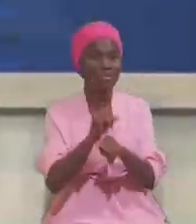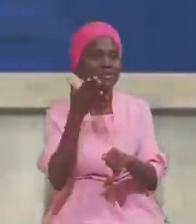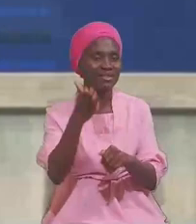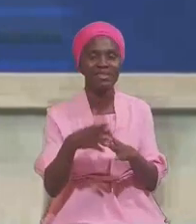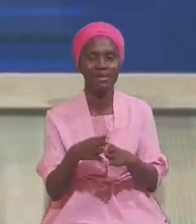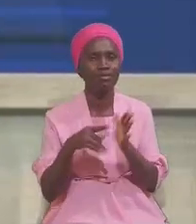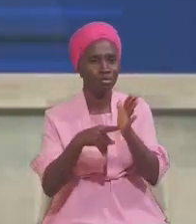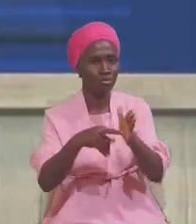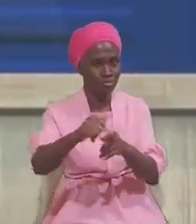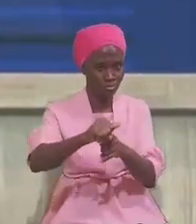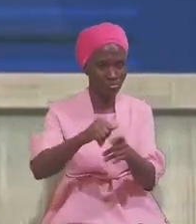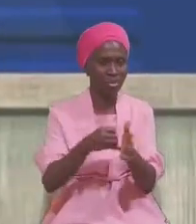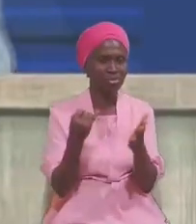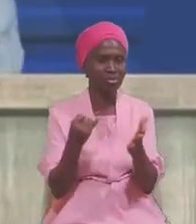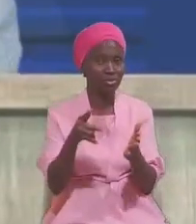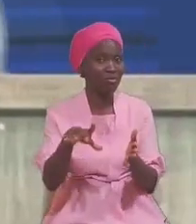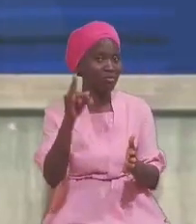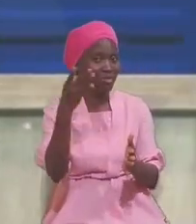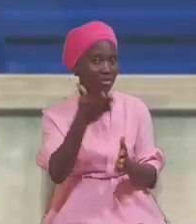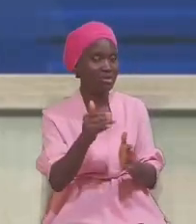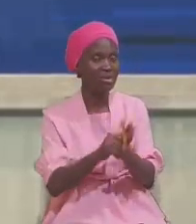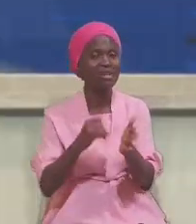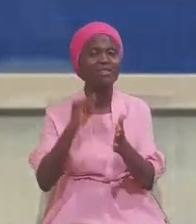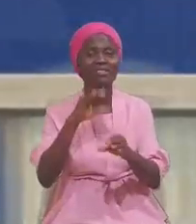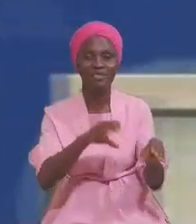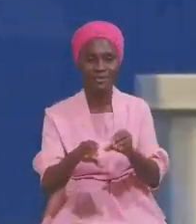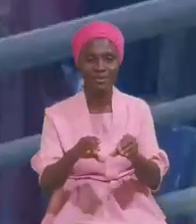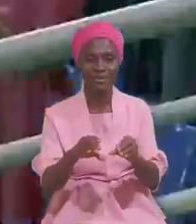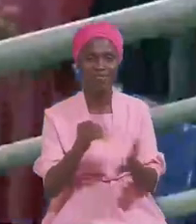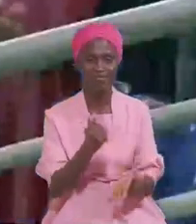Démontrez cela, vous allez retrouver que c'est accompli.